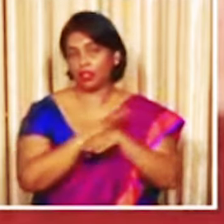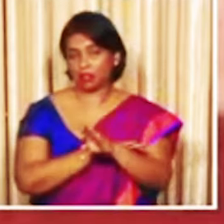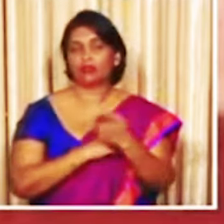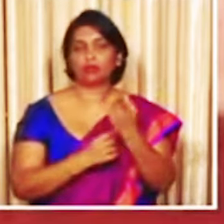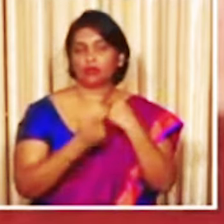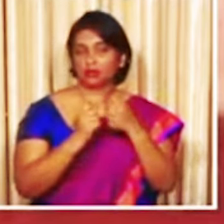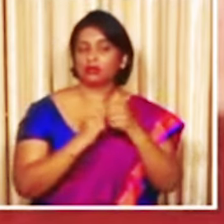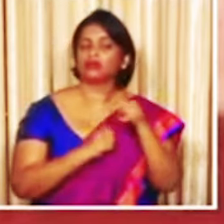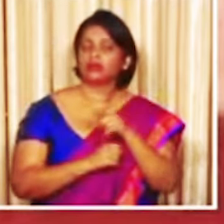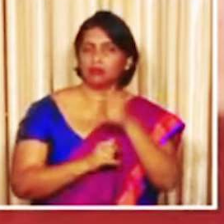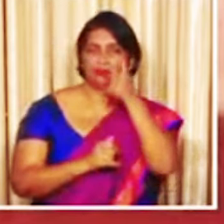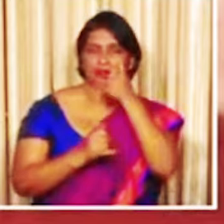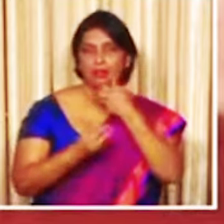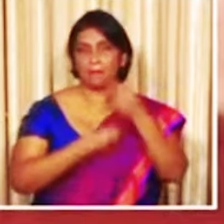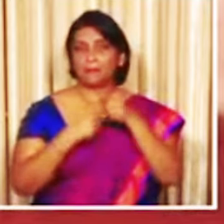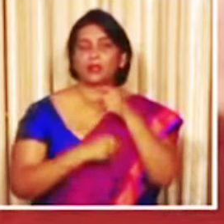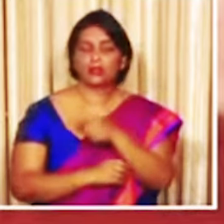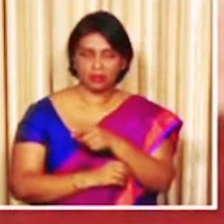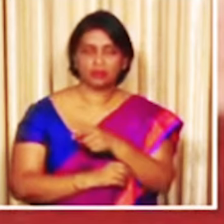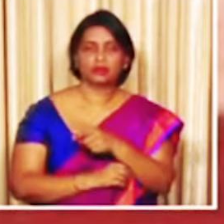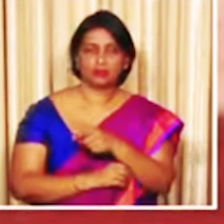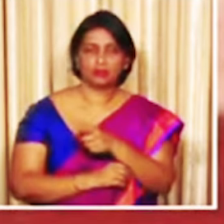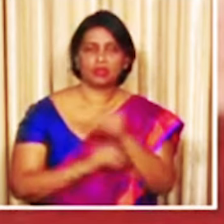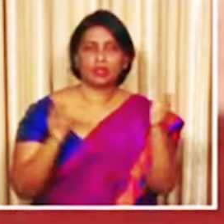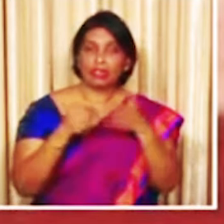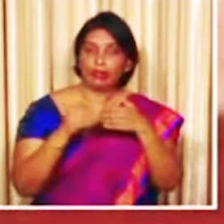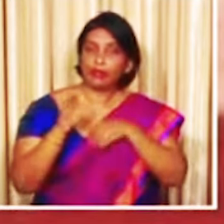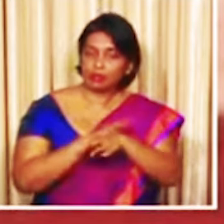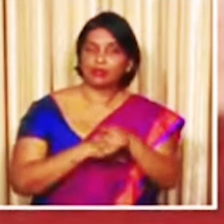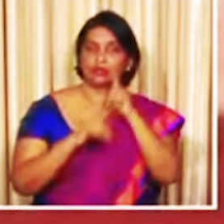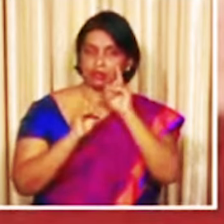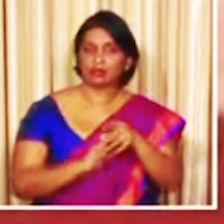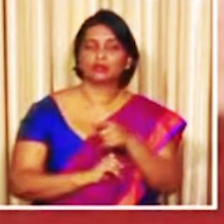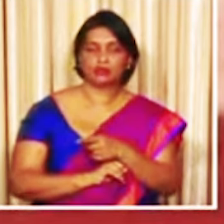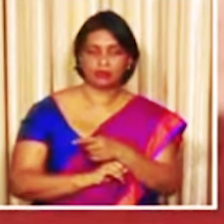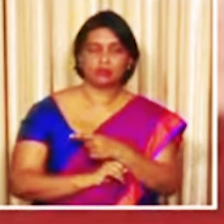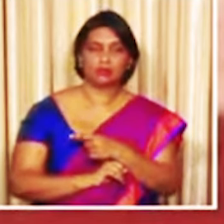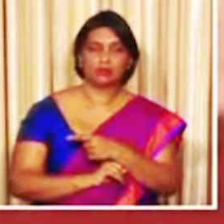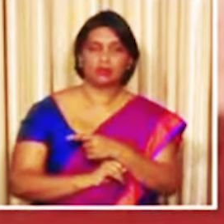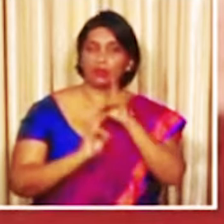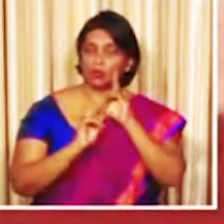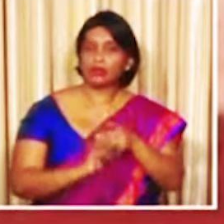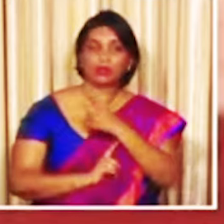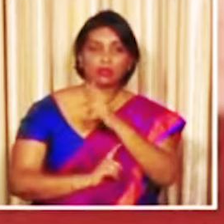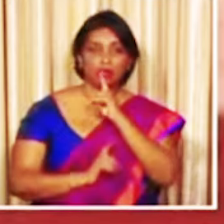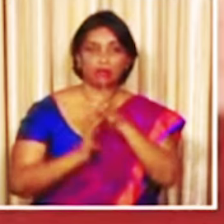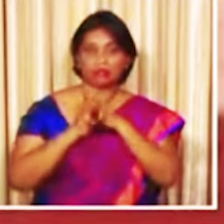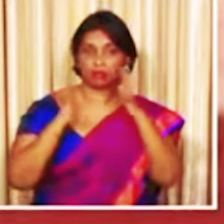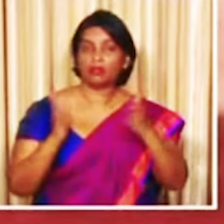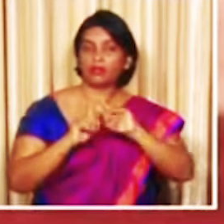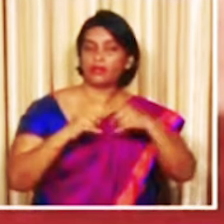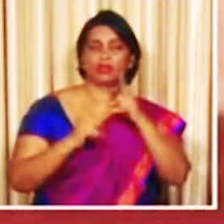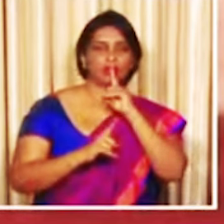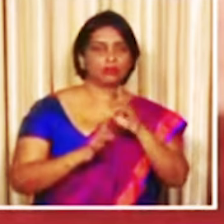අනවශ්‍ය දේවල් ඇතුළට යනවා. ඒ වෙලඳාම් කරන්න අවශ්‍ය කම ඔක්කොම යන්නේ ගේට්ටුවෙන්මයි. මෙවැනි චෝදනා තමයි අපිට නිතරම එල්ල වෙන්නේ. ඒ නිසා ඔබතුමී ඊට වැඩිය පරිබාහිර කතාවක්